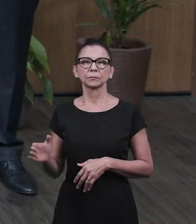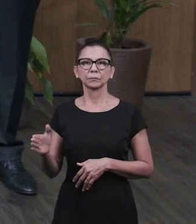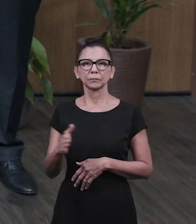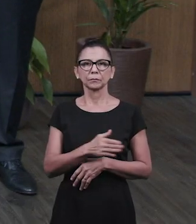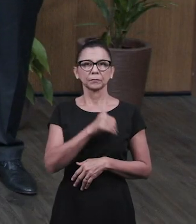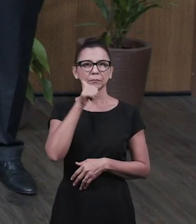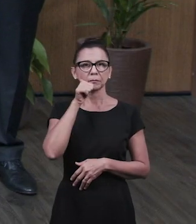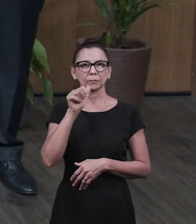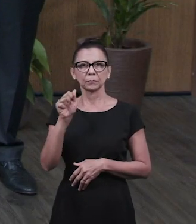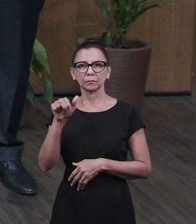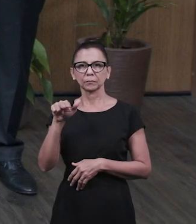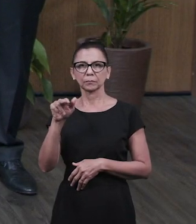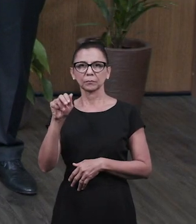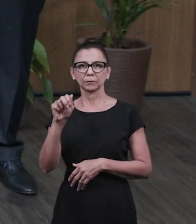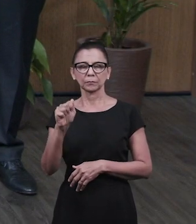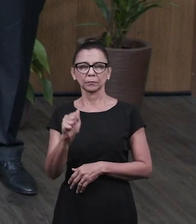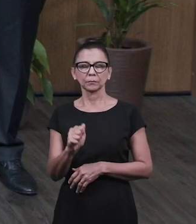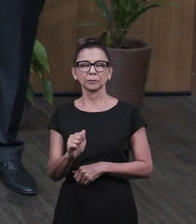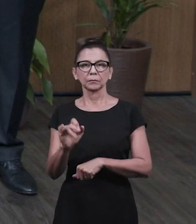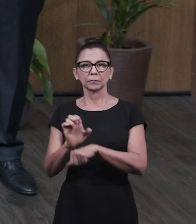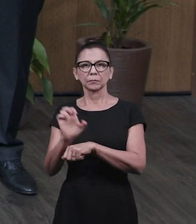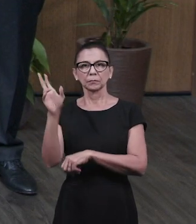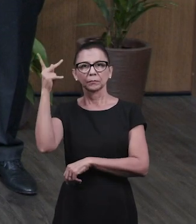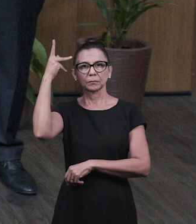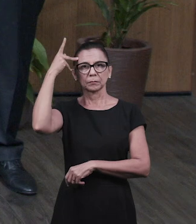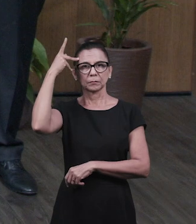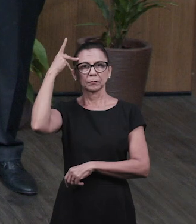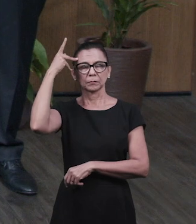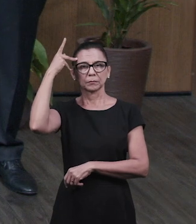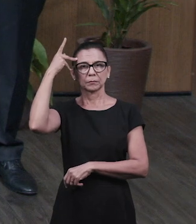Ana Cristina, de São Paulo, capitale,